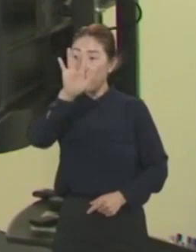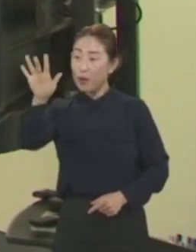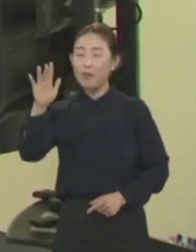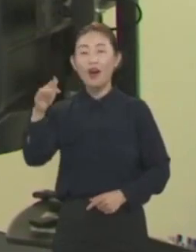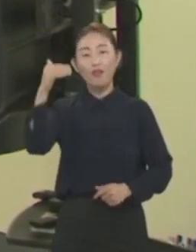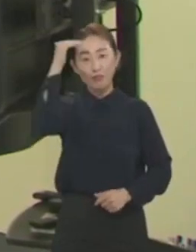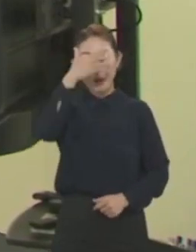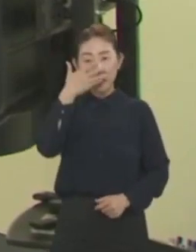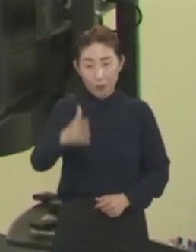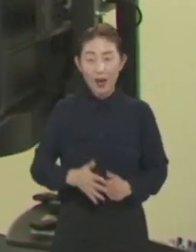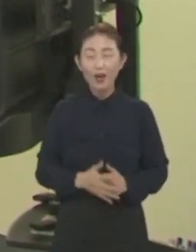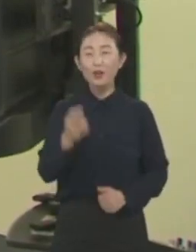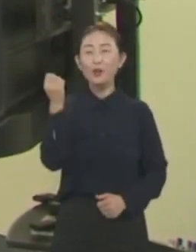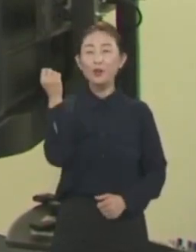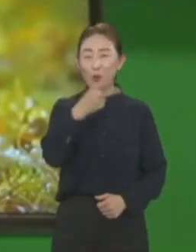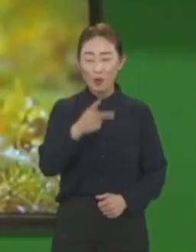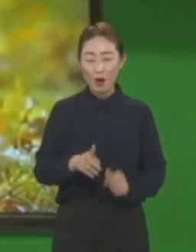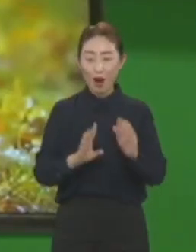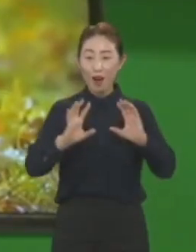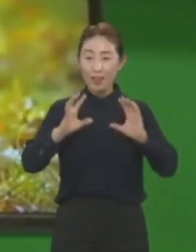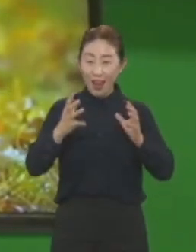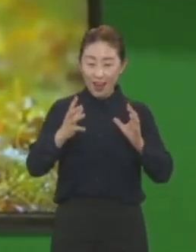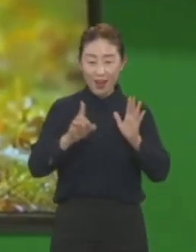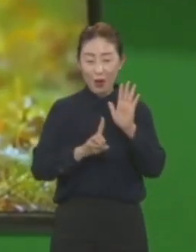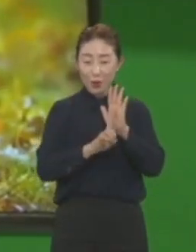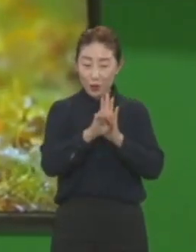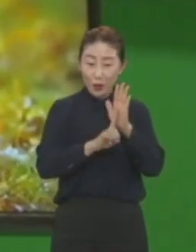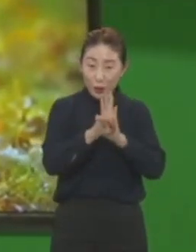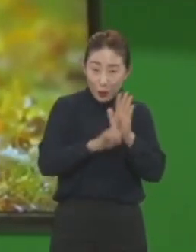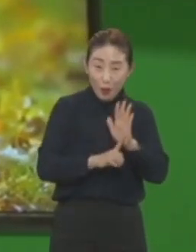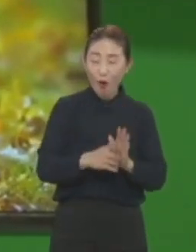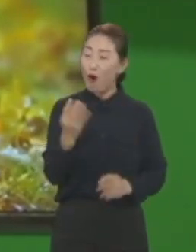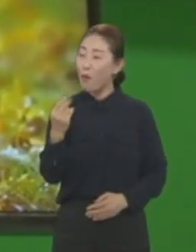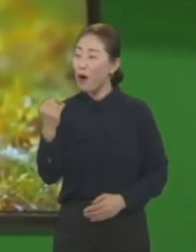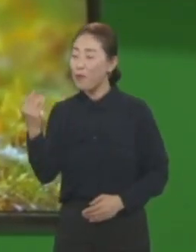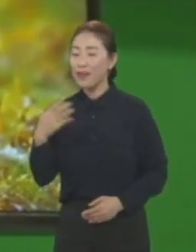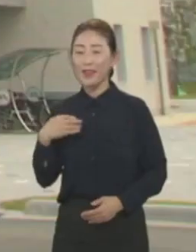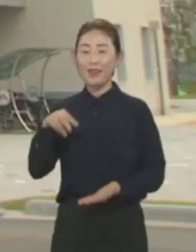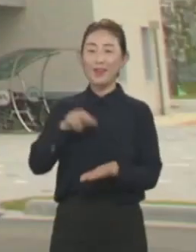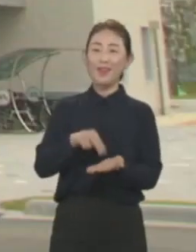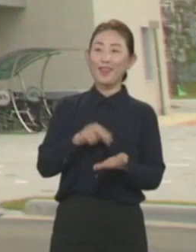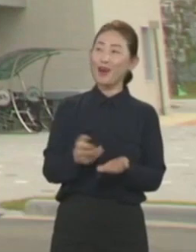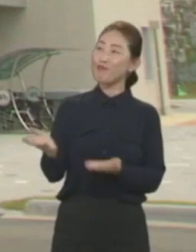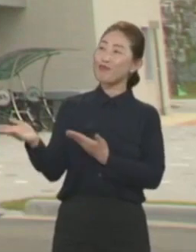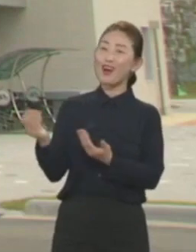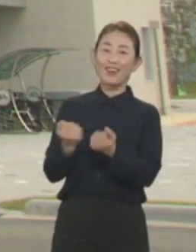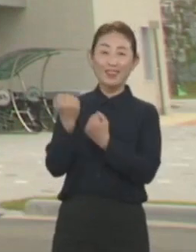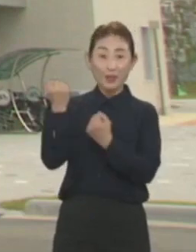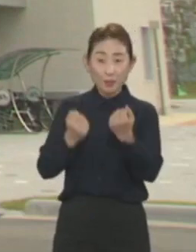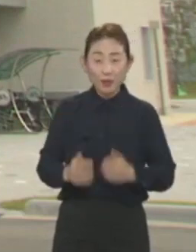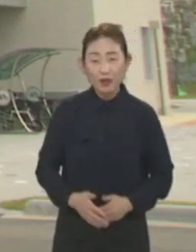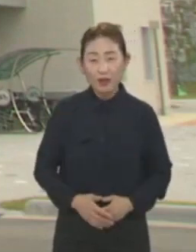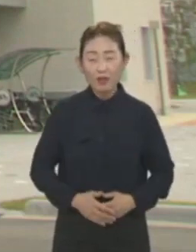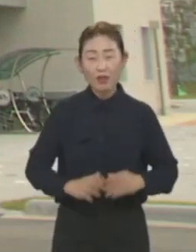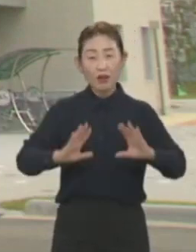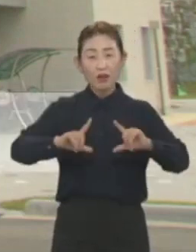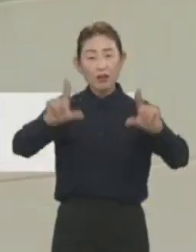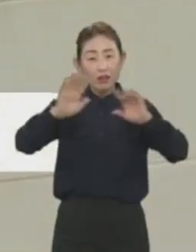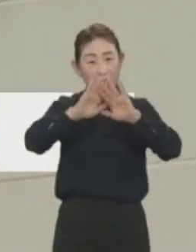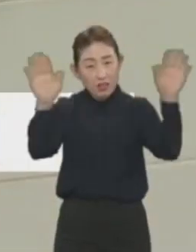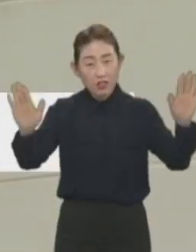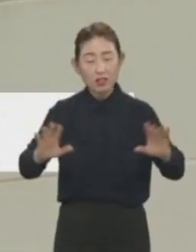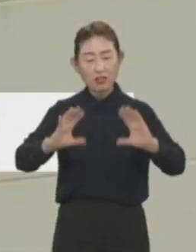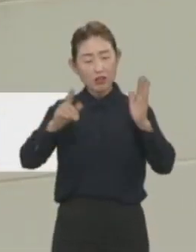속 기상캐스터가 되어 우리나라 구석구석의 날씨를 직접 시청자들에게 전달해봅니다. 날씨부터